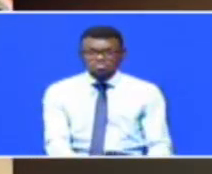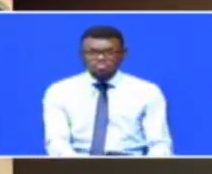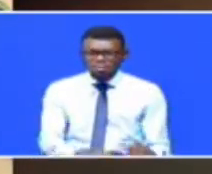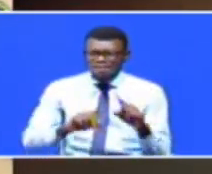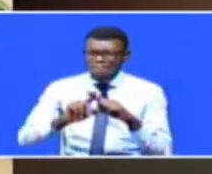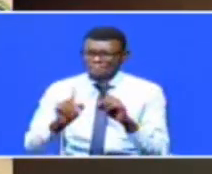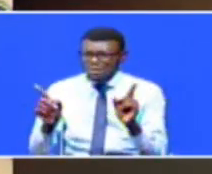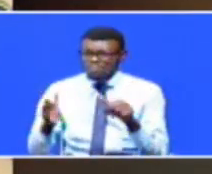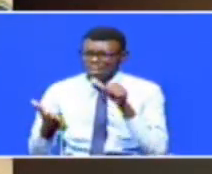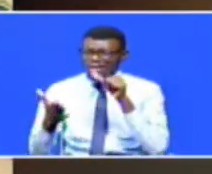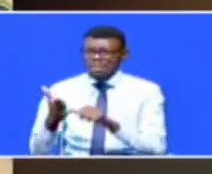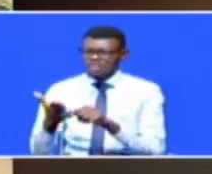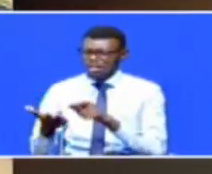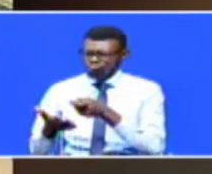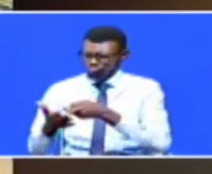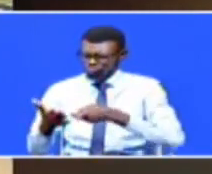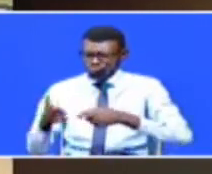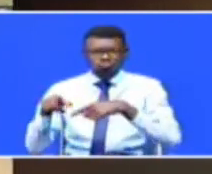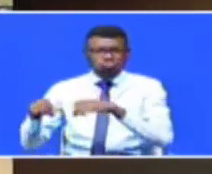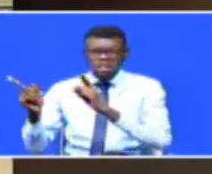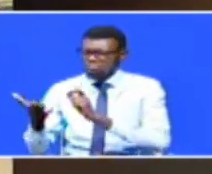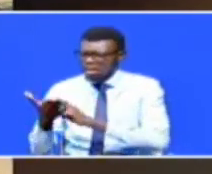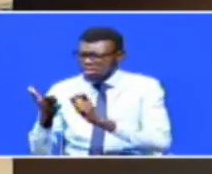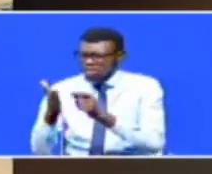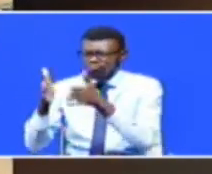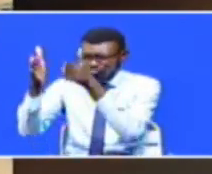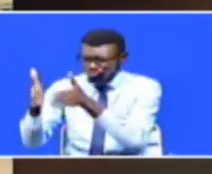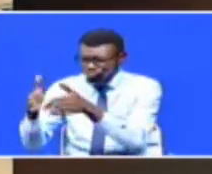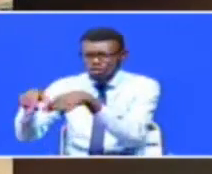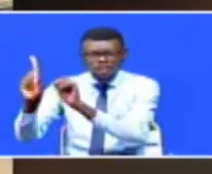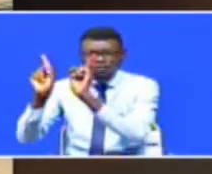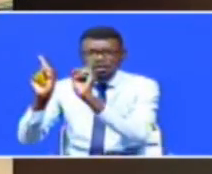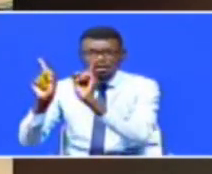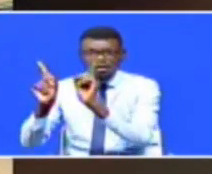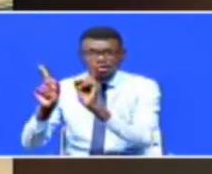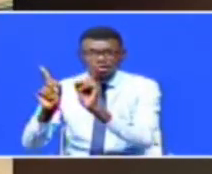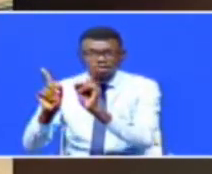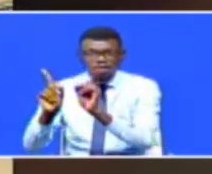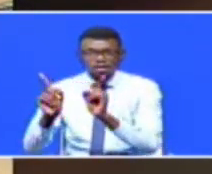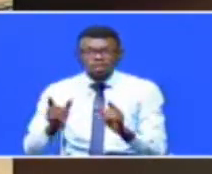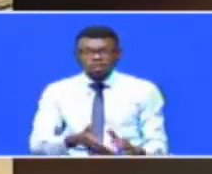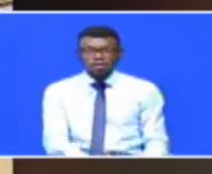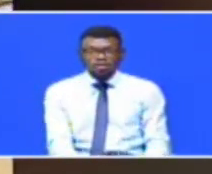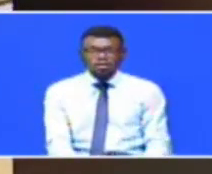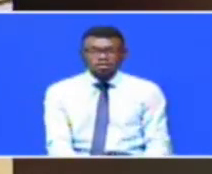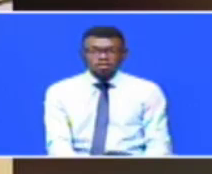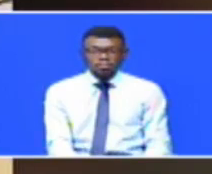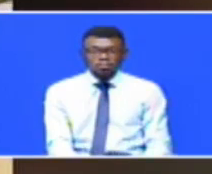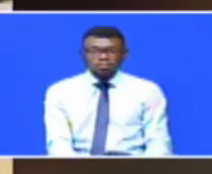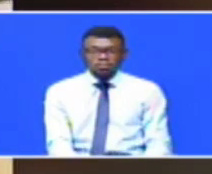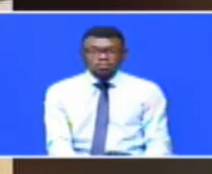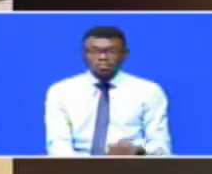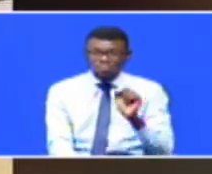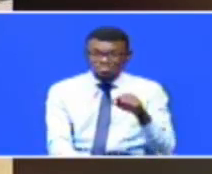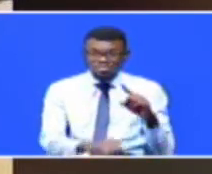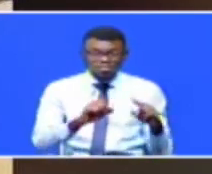The lakini barua ziko na signature yako na wewe ndio uliandika, so tunataka kujua kama ulitaka kweli ku... Yes, I can respect for it, but ni